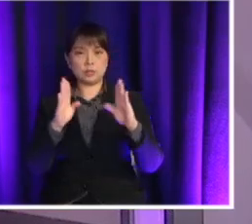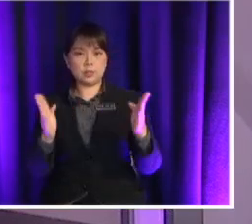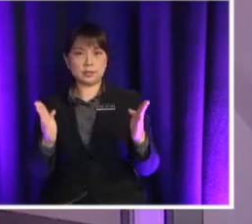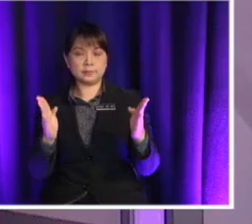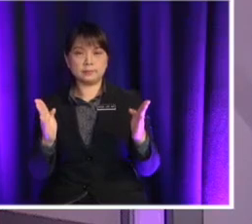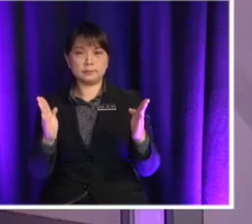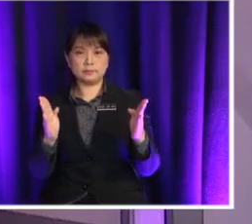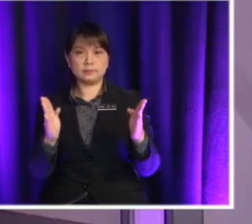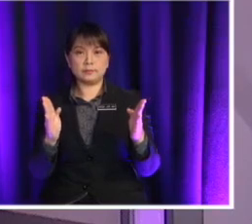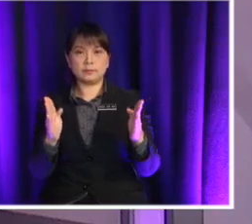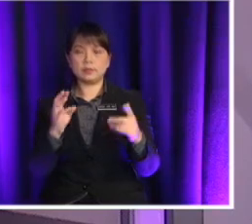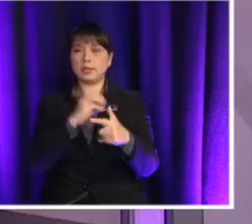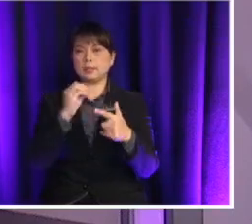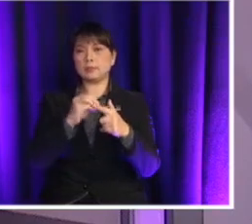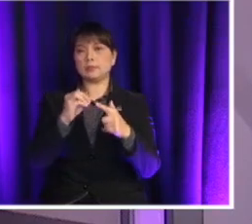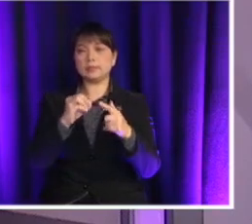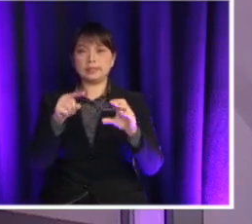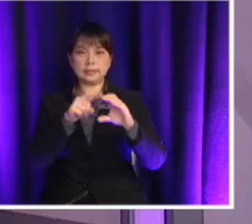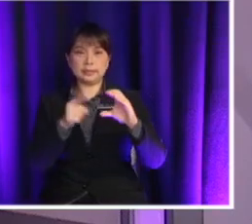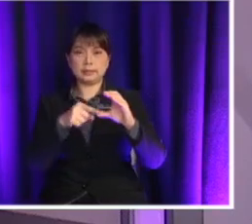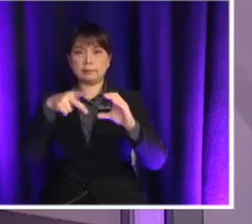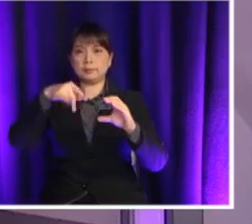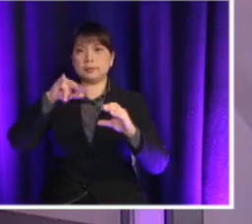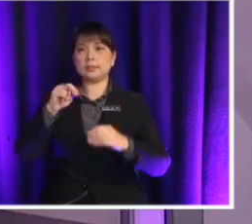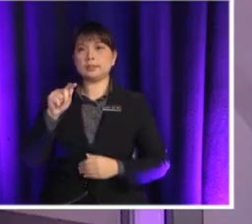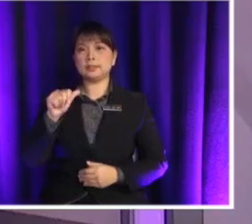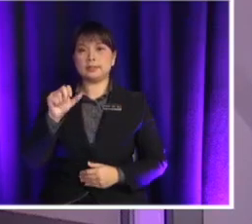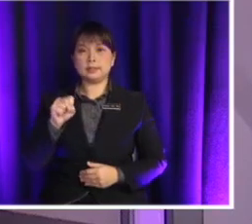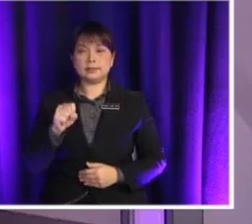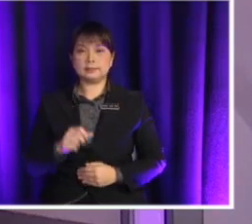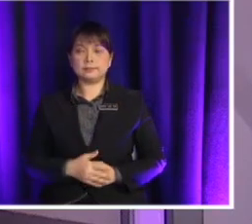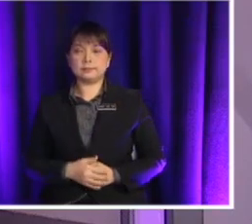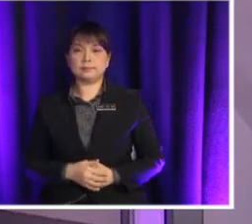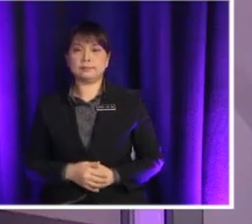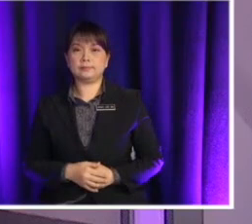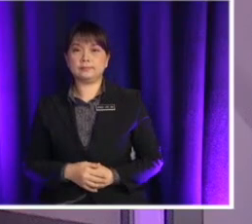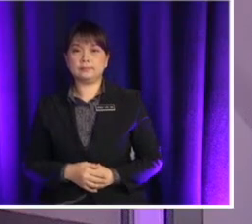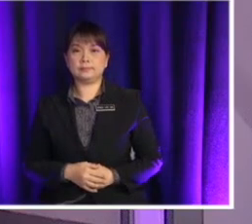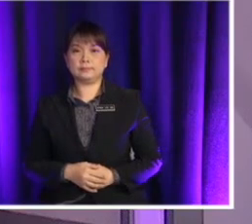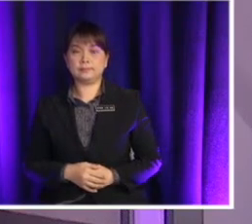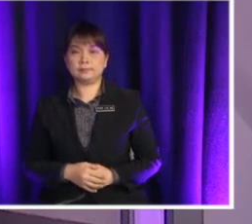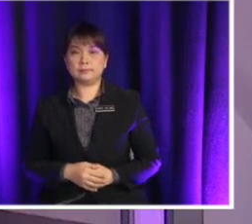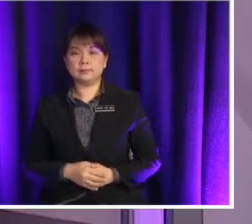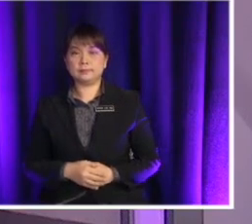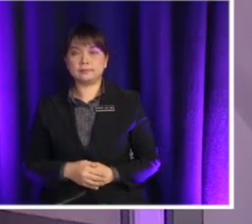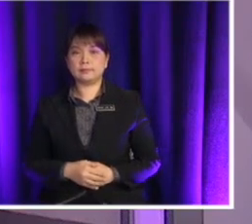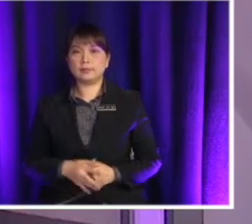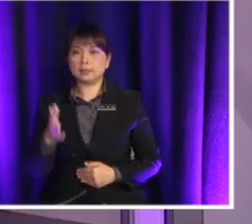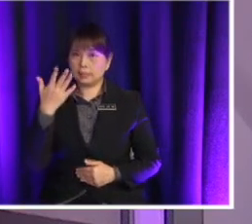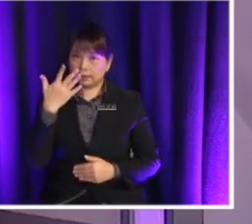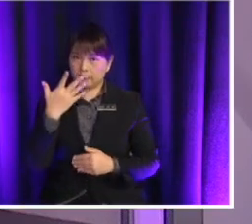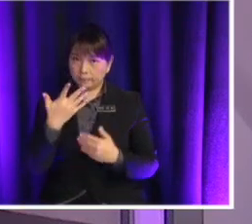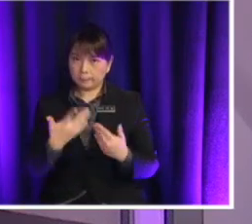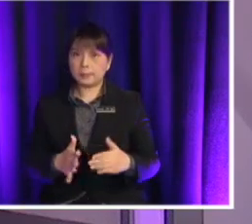yang jadi tu lita pintas ke? Ya. Kita tidak mahu tertipu di situ. So kita kena lihat satu persatu. Selepas pengujian yang kita